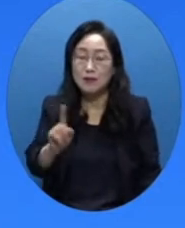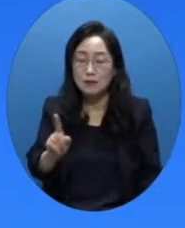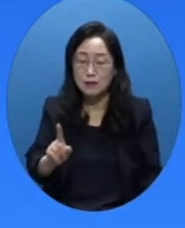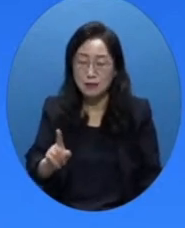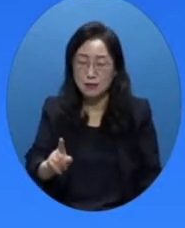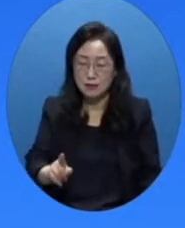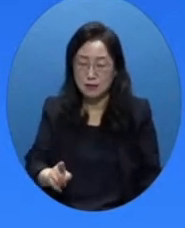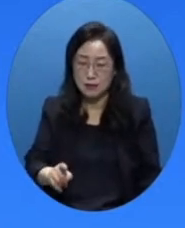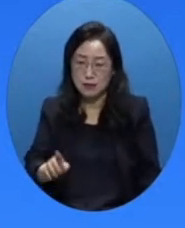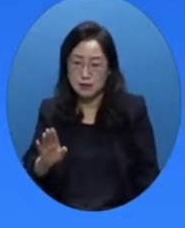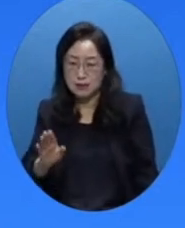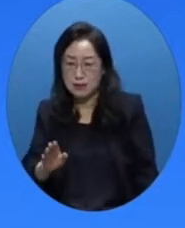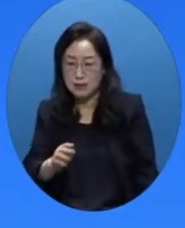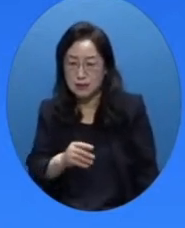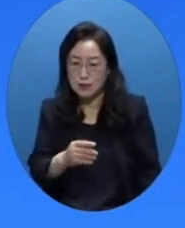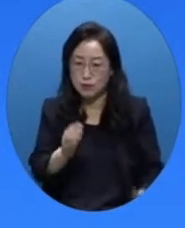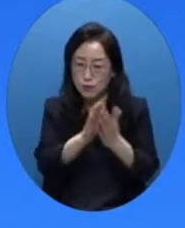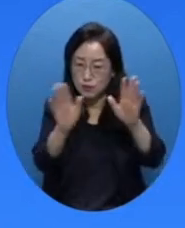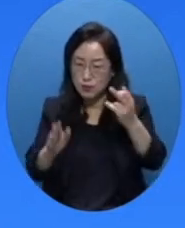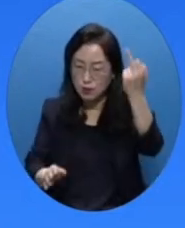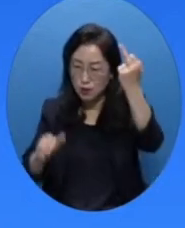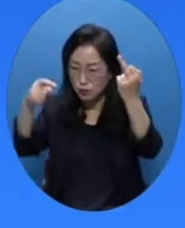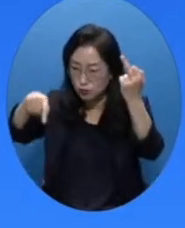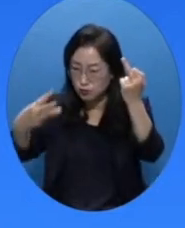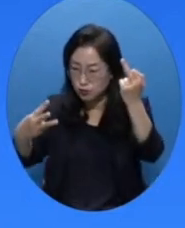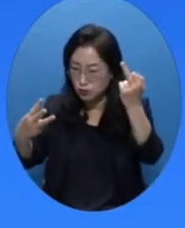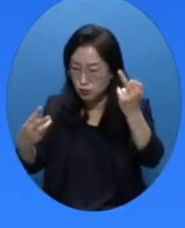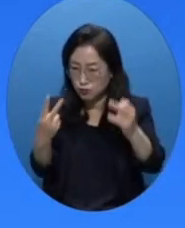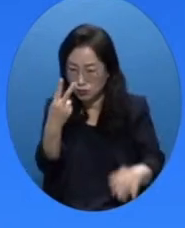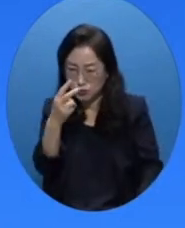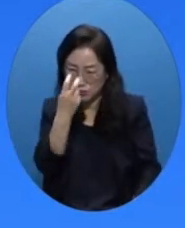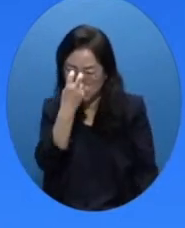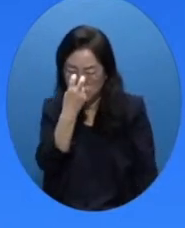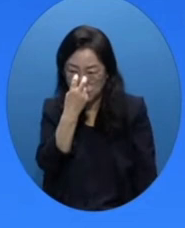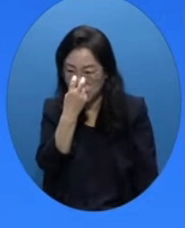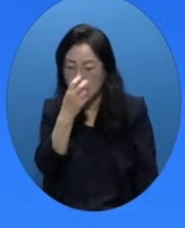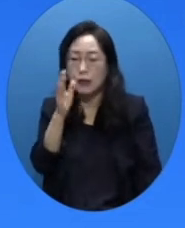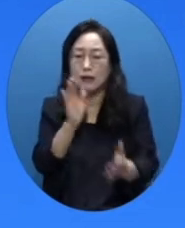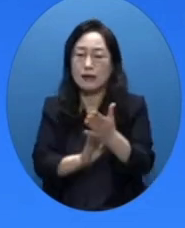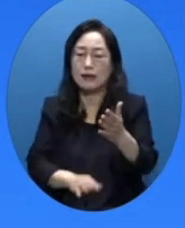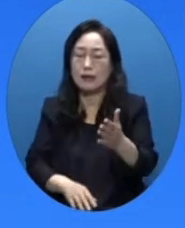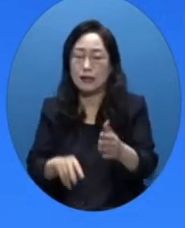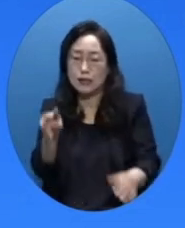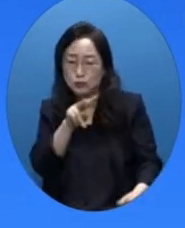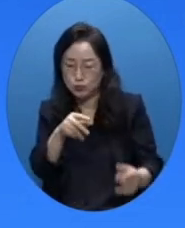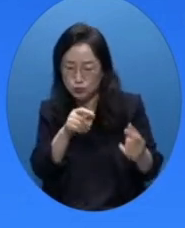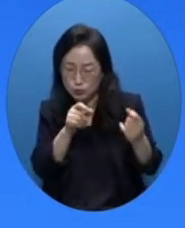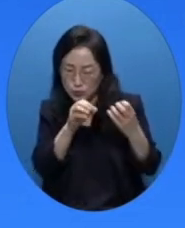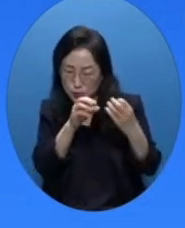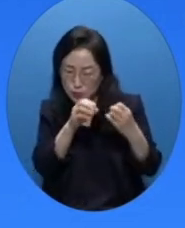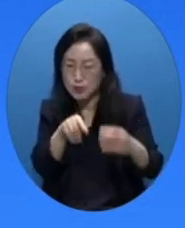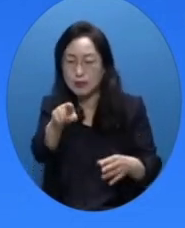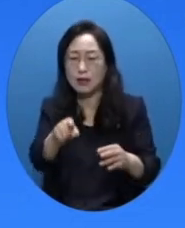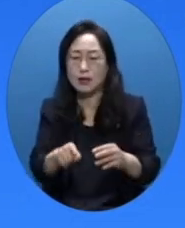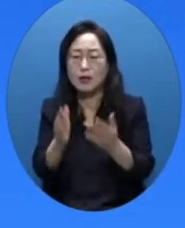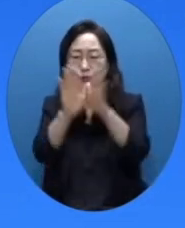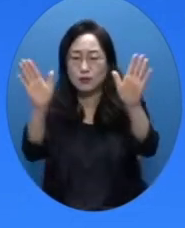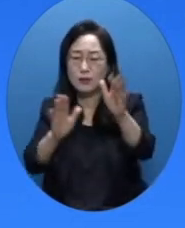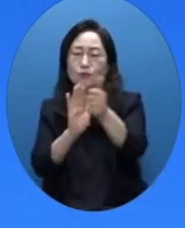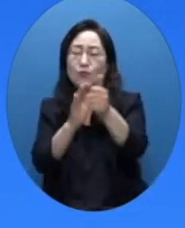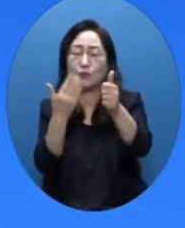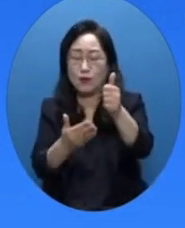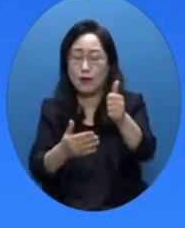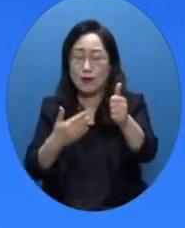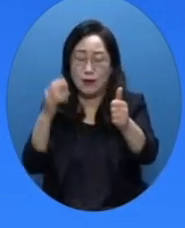지켜보다가 우리가 우리 모세를 도와서 함께 기도하지 않으면 안 되겠구나. 그래서